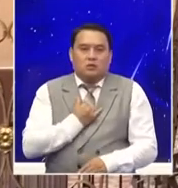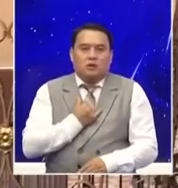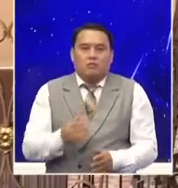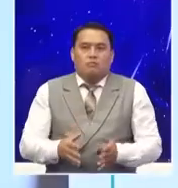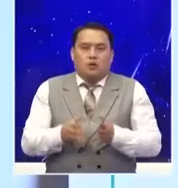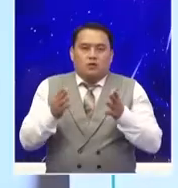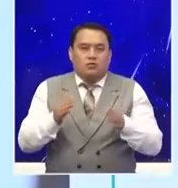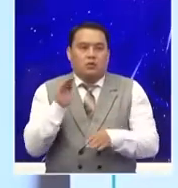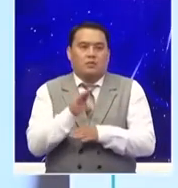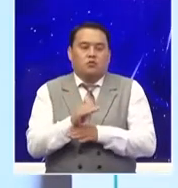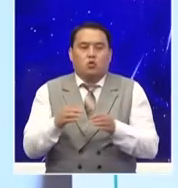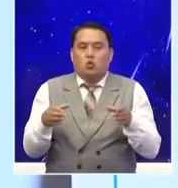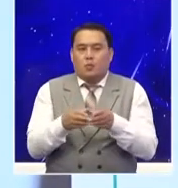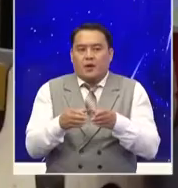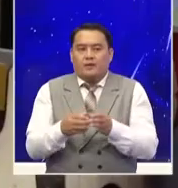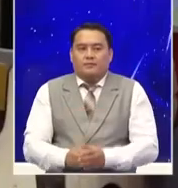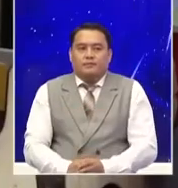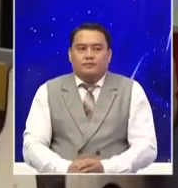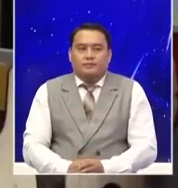небольшая наполняемость групп.